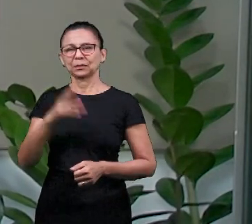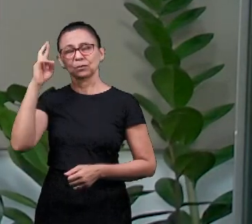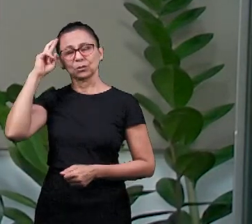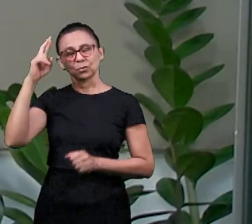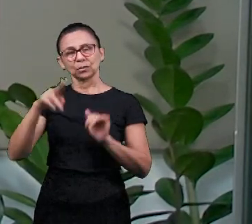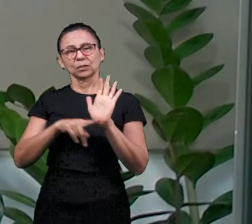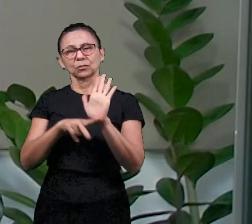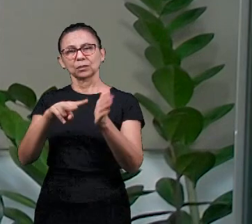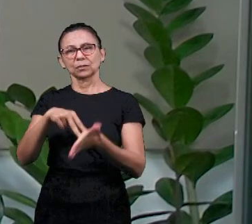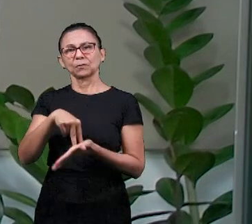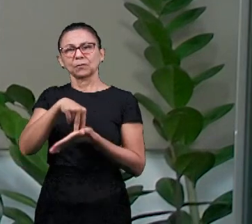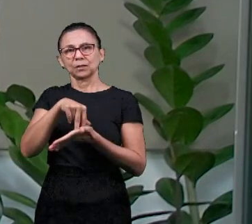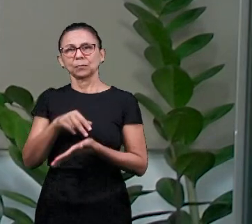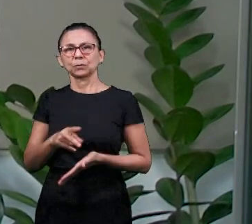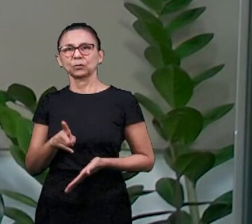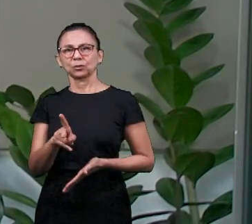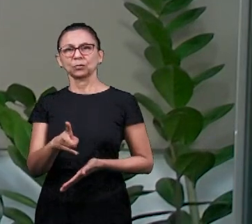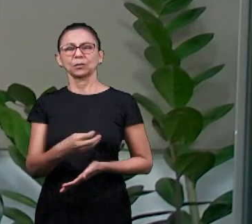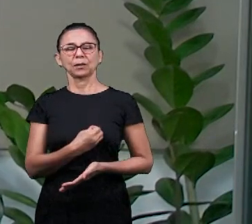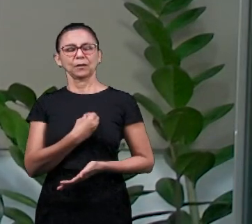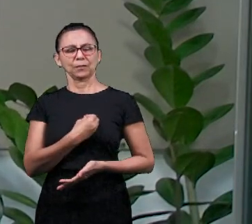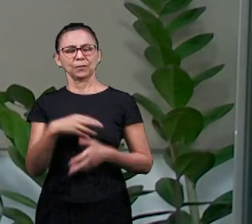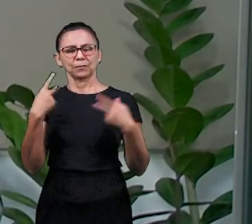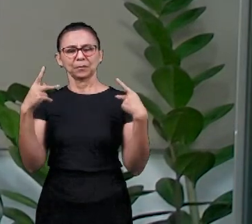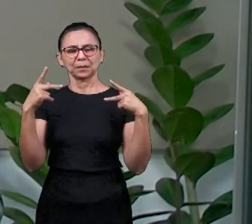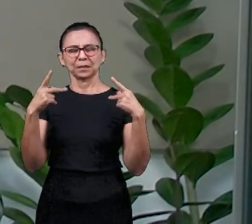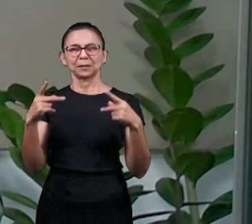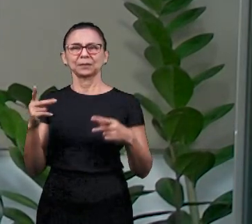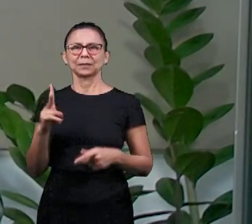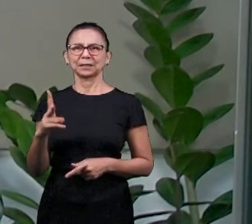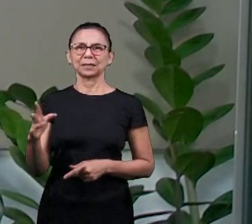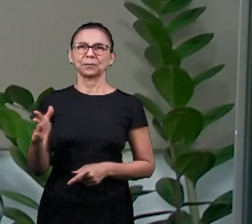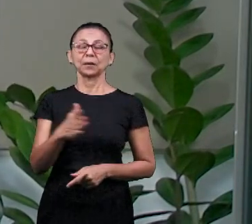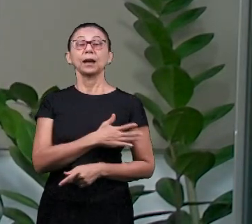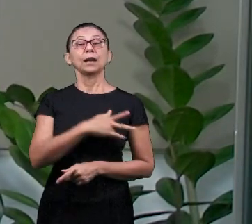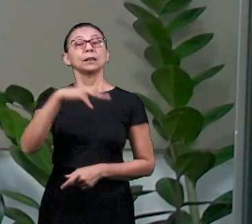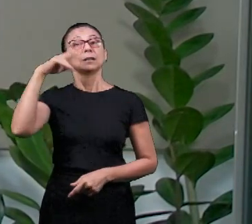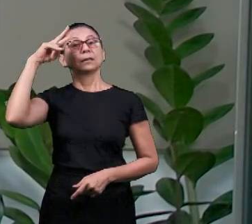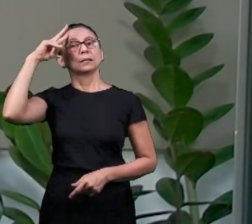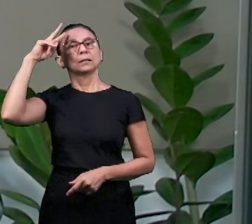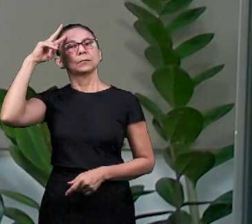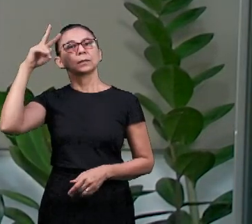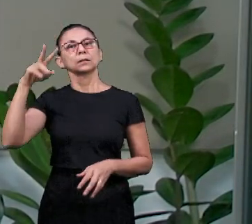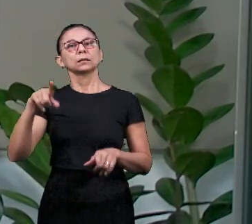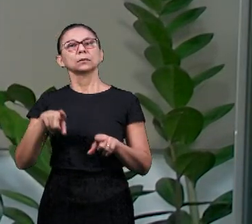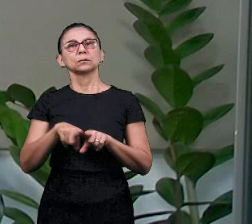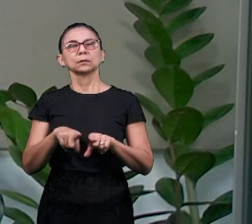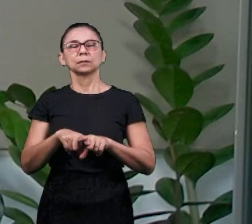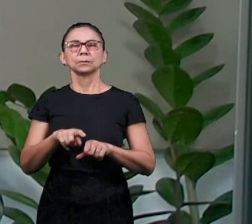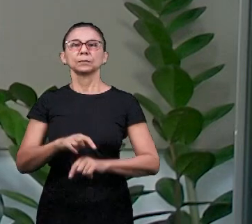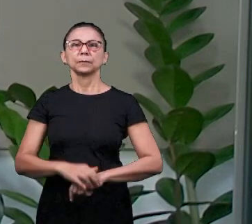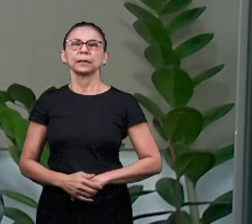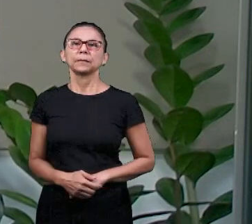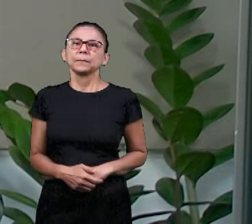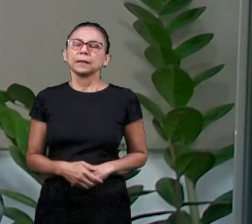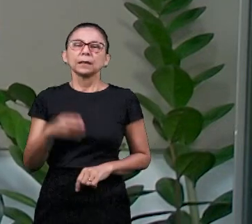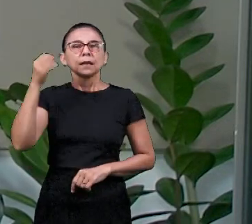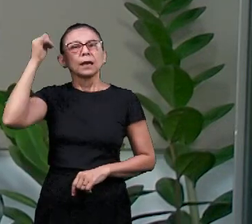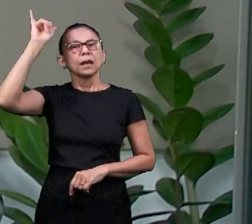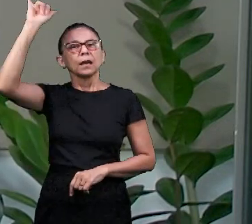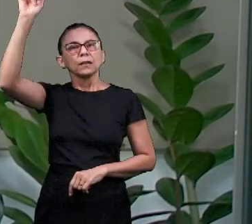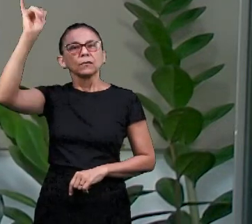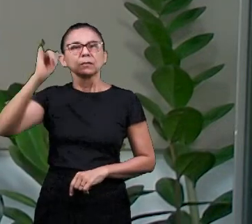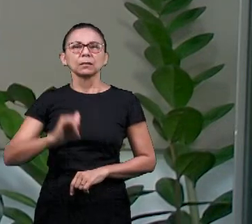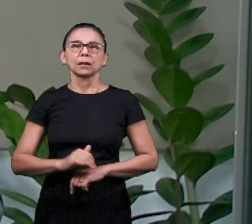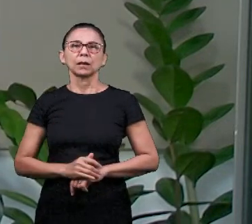nous permettre. Vivons en rappelant aux frères et sœurs qui viennent vous abstenir de grandes réunions. Ne soyez pas